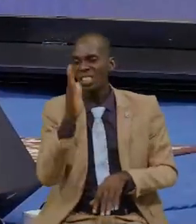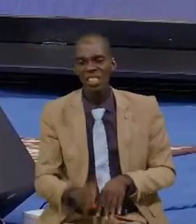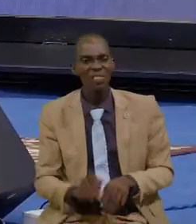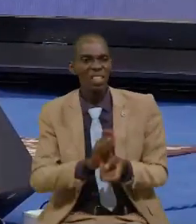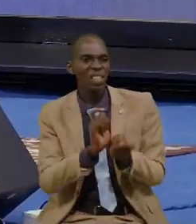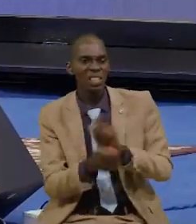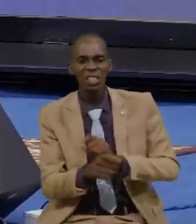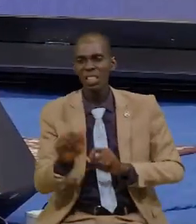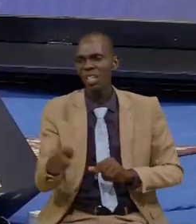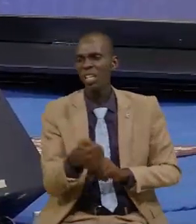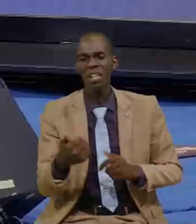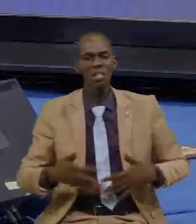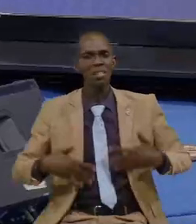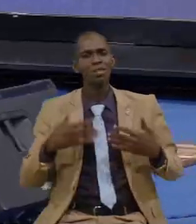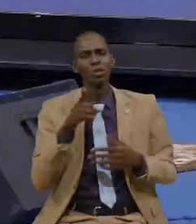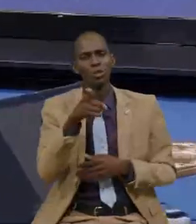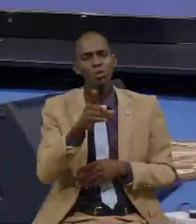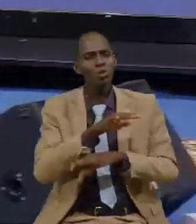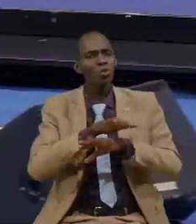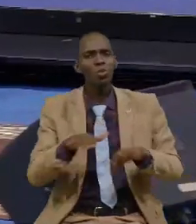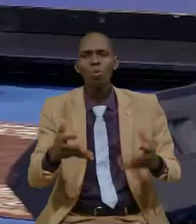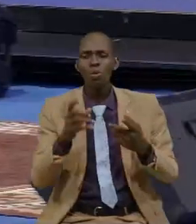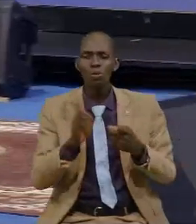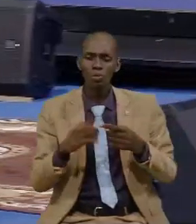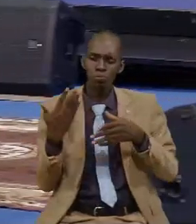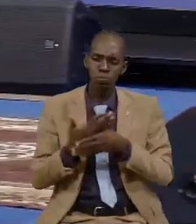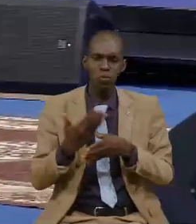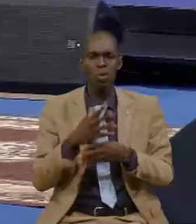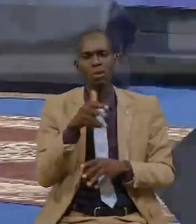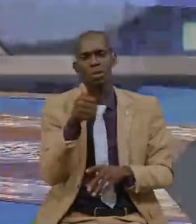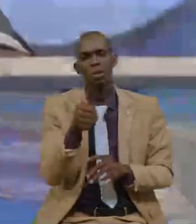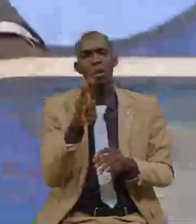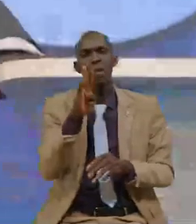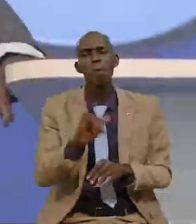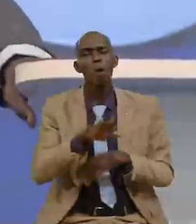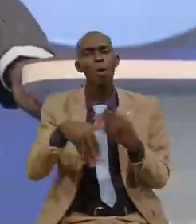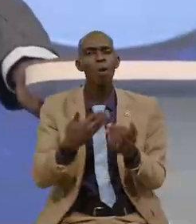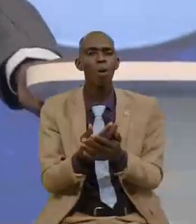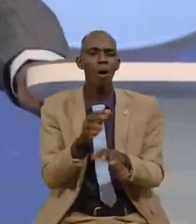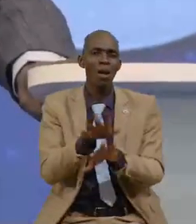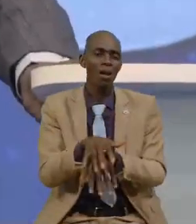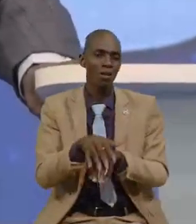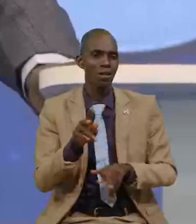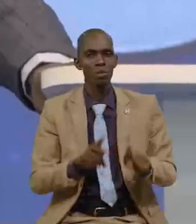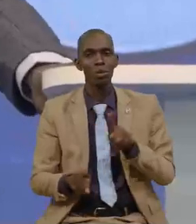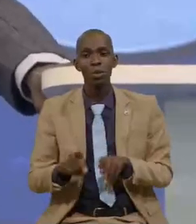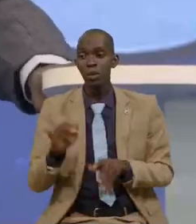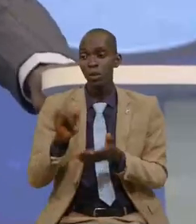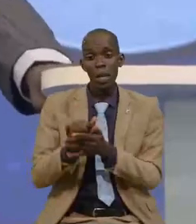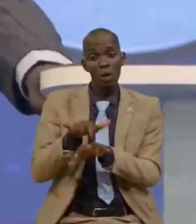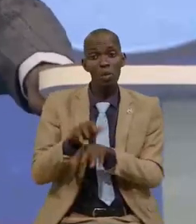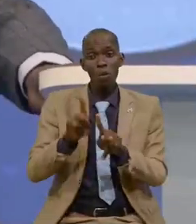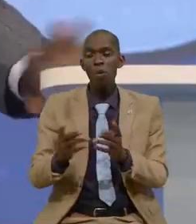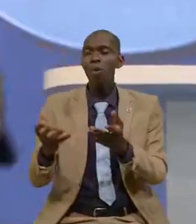change aucune vie, ne transforme personne. Donc vous ne devez pas vous déranger et par ces hypocrisies. Et il veut